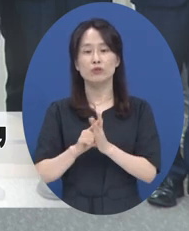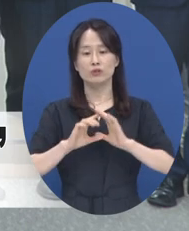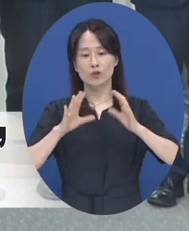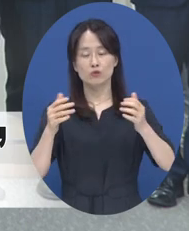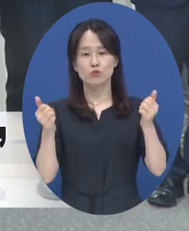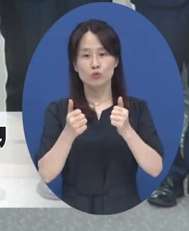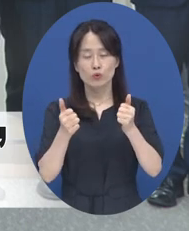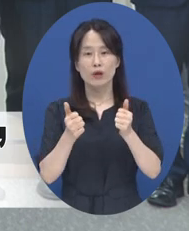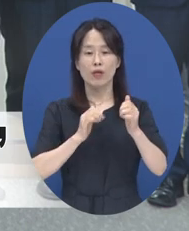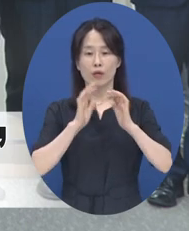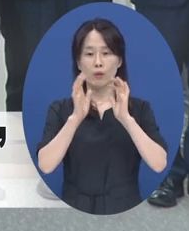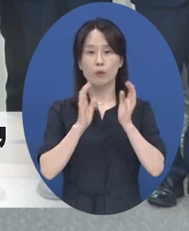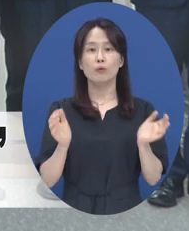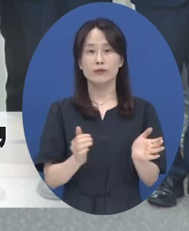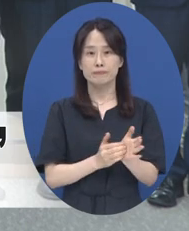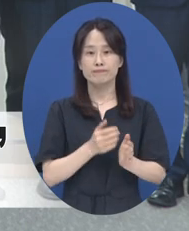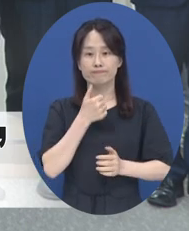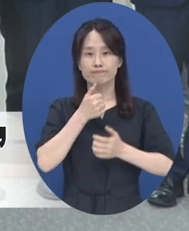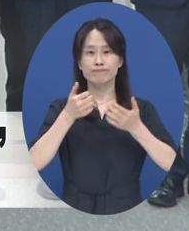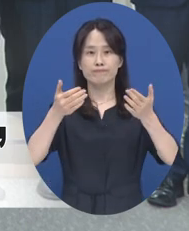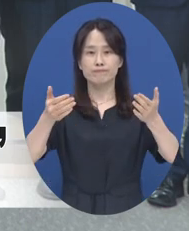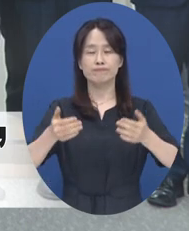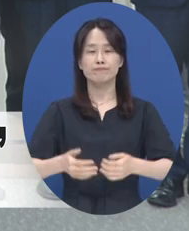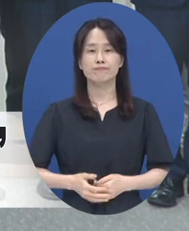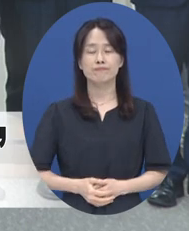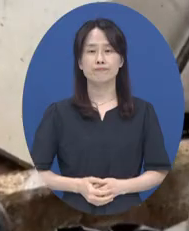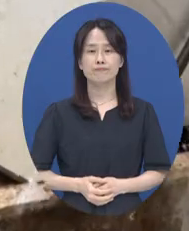열었습니다 구형 술 기자가 취재했습니다